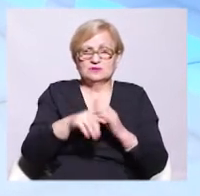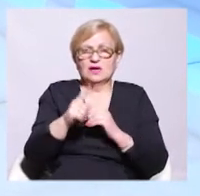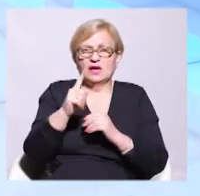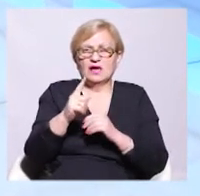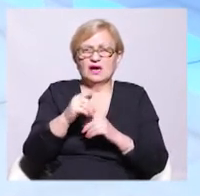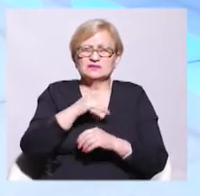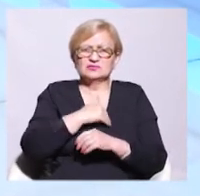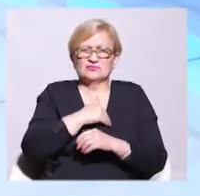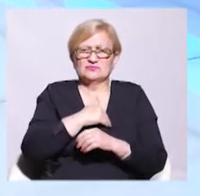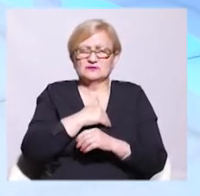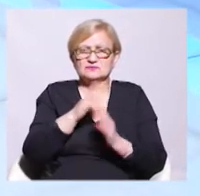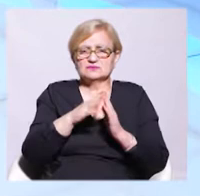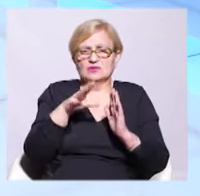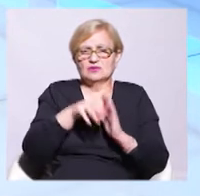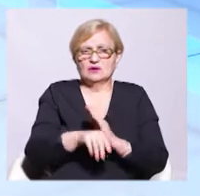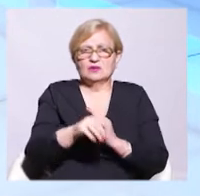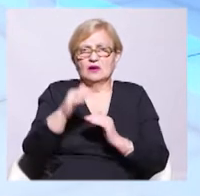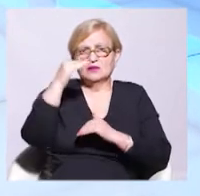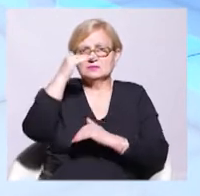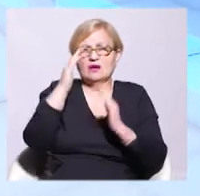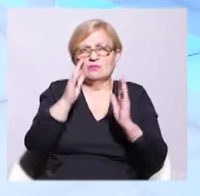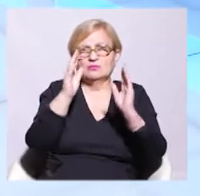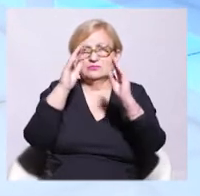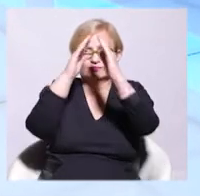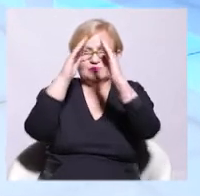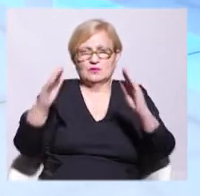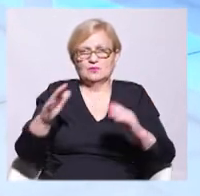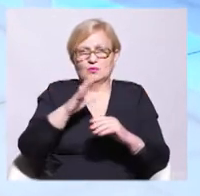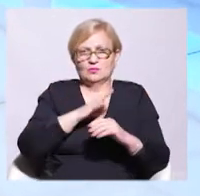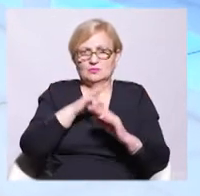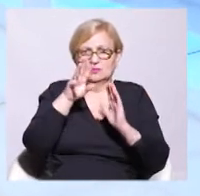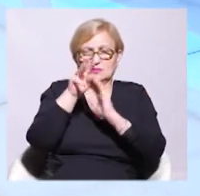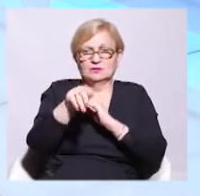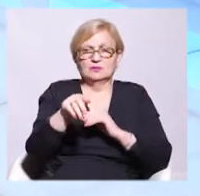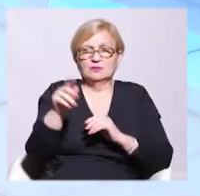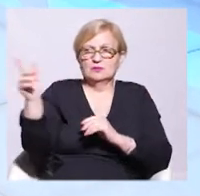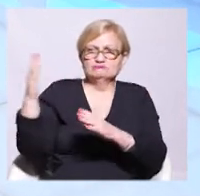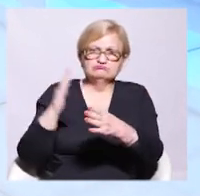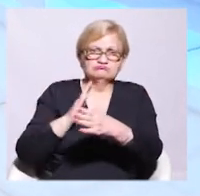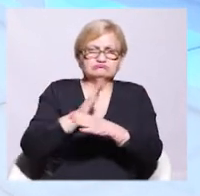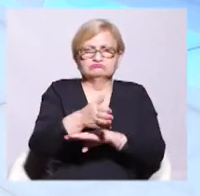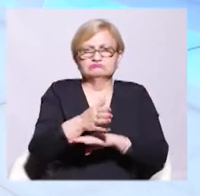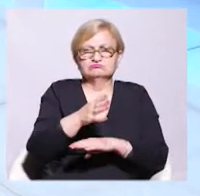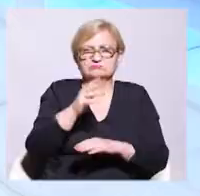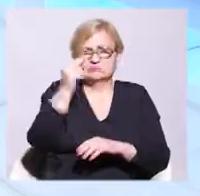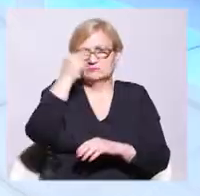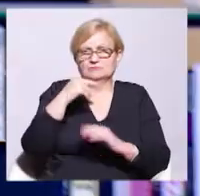ქვრივს სახლში, სადაც სამლოცველო ჰქონდა მოწყობილი, ხატმებრძოლები შეუცვივდნენ.